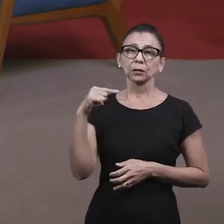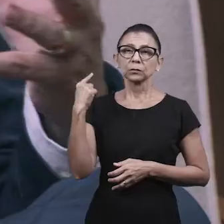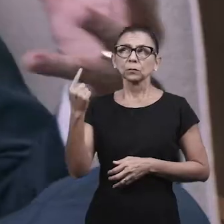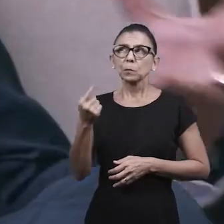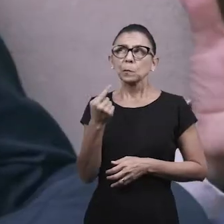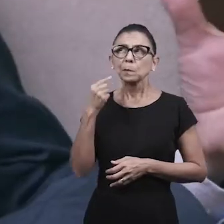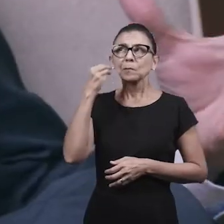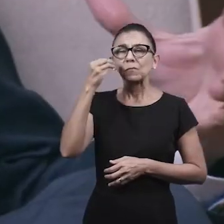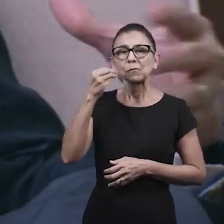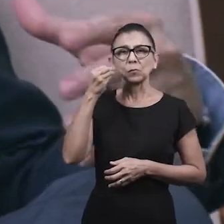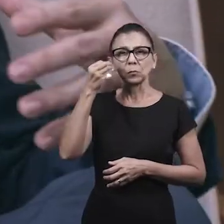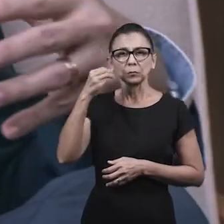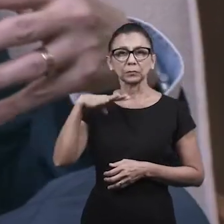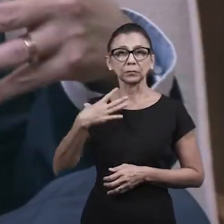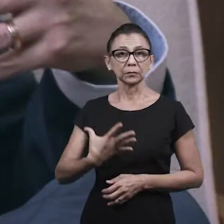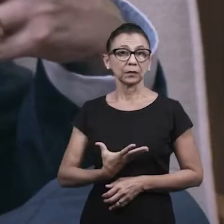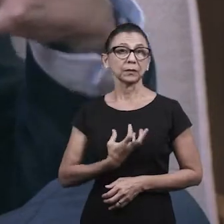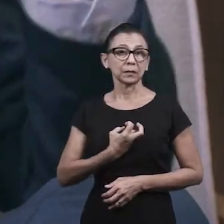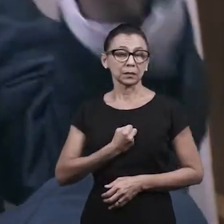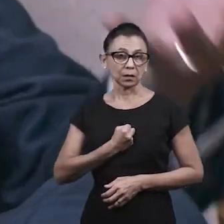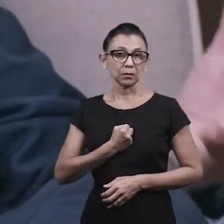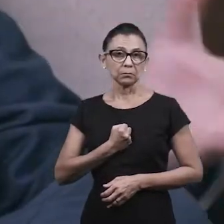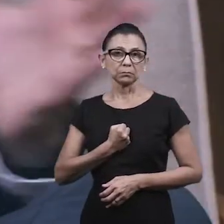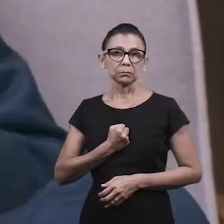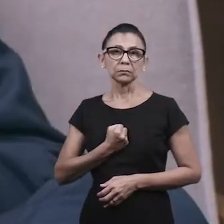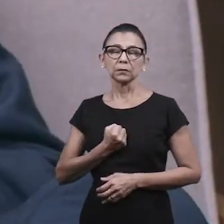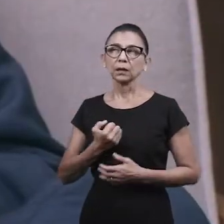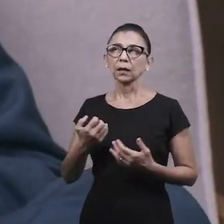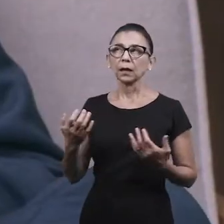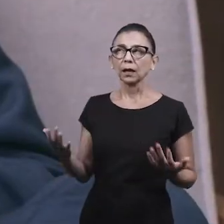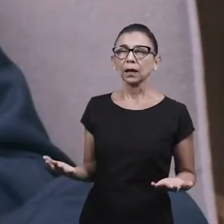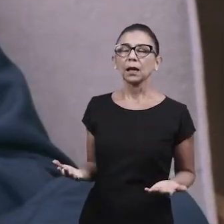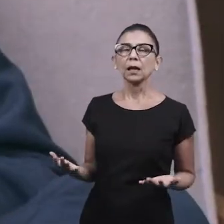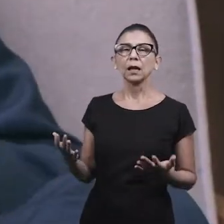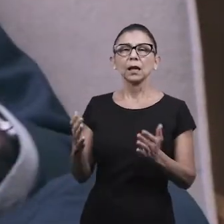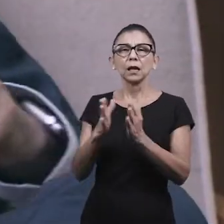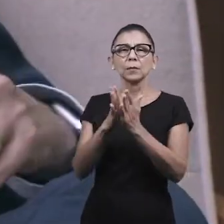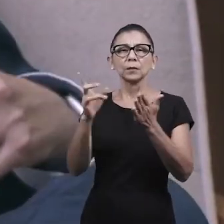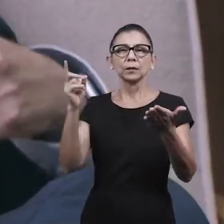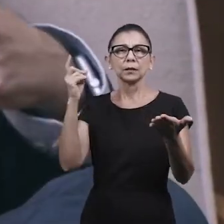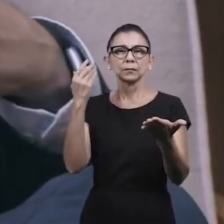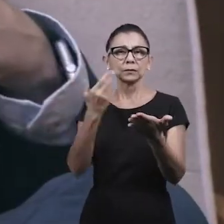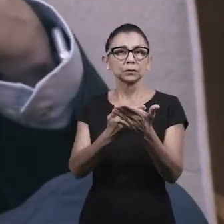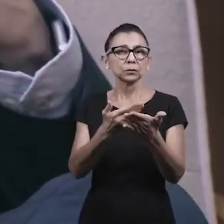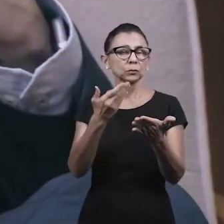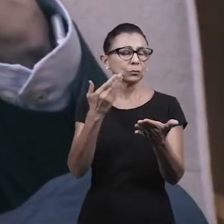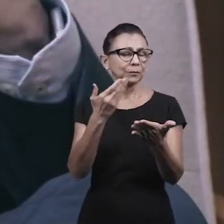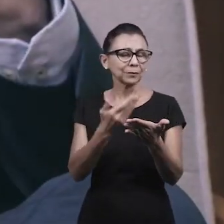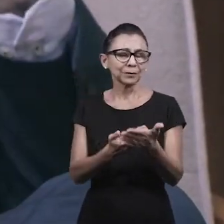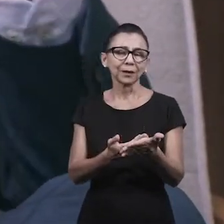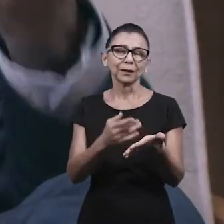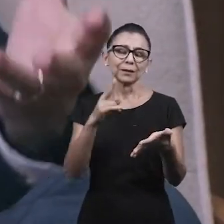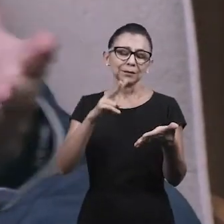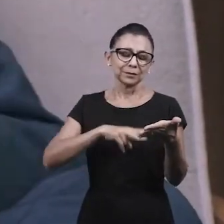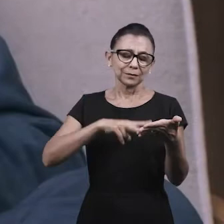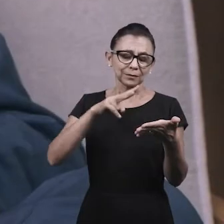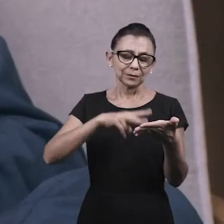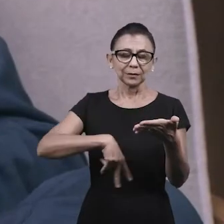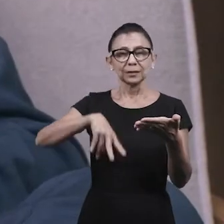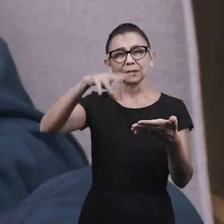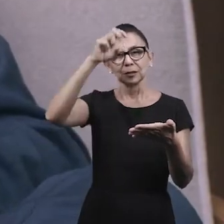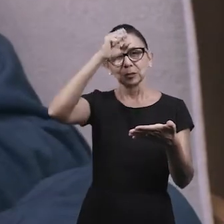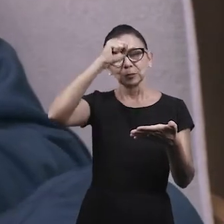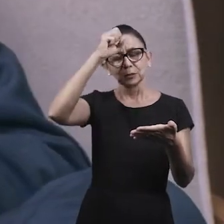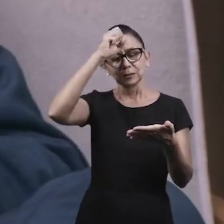ça, c'est la plus grande bénédiction de celui qui a une expérience de salut en Jésus, c'est d'être en communion dans la présence